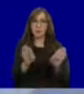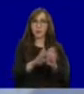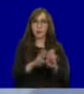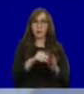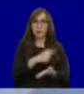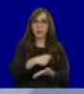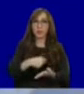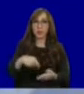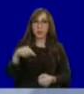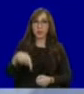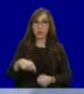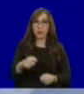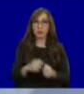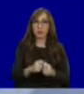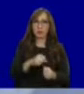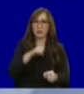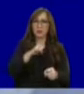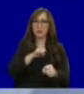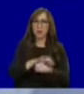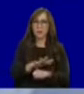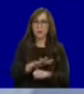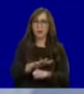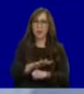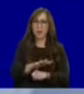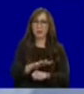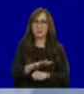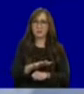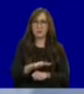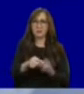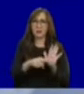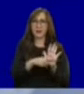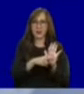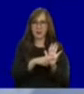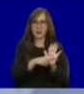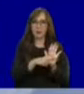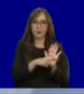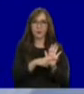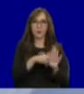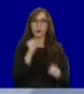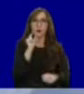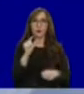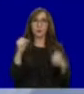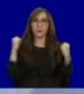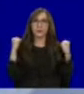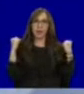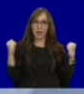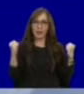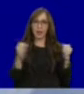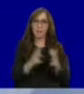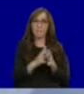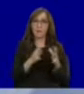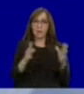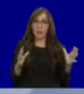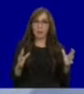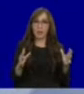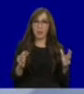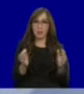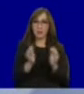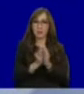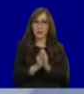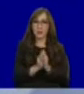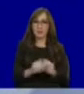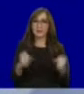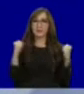cuma dampak kepada pembelajaran, tapi dampak yang negatif terhadap kesehatan, perkembangan, dan kesehatan